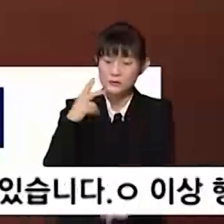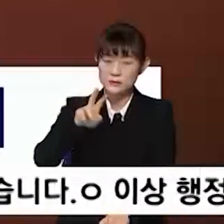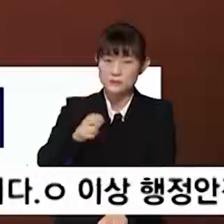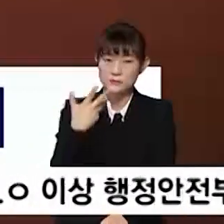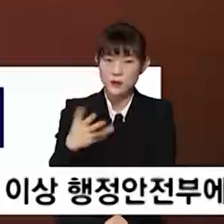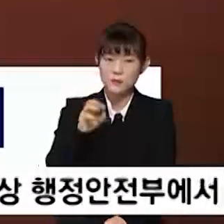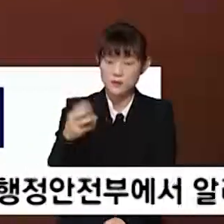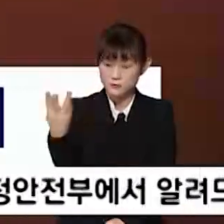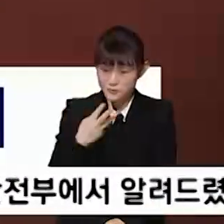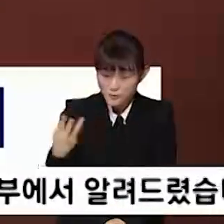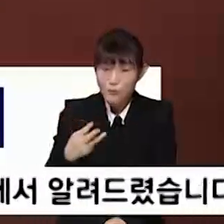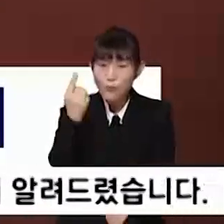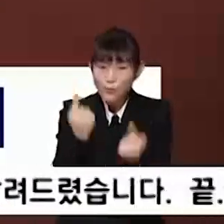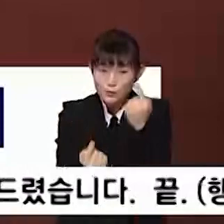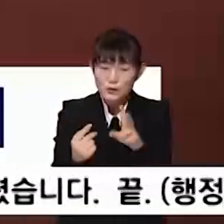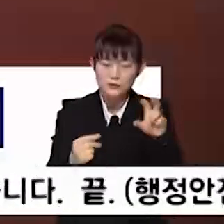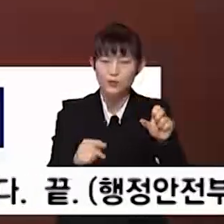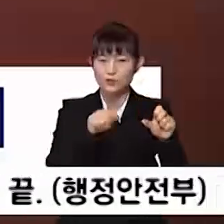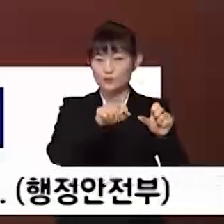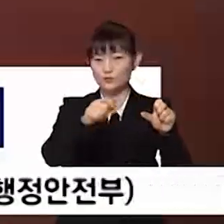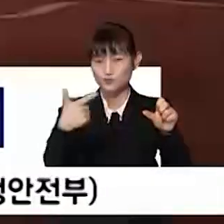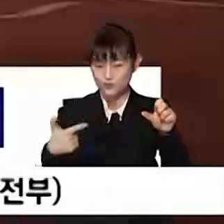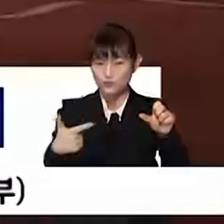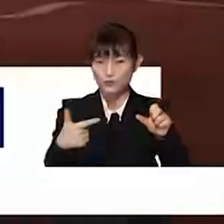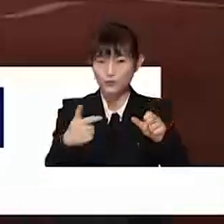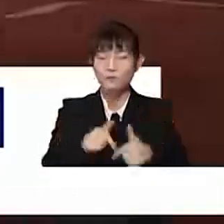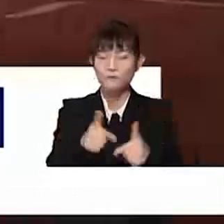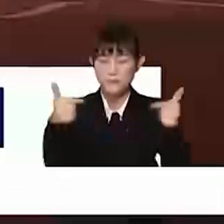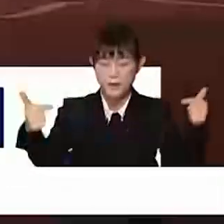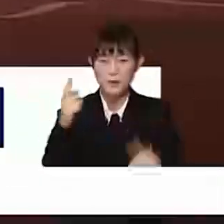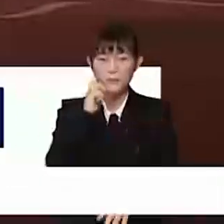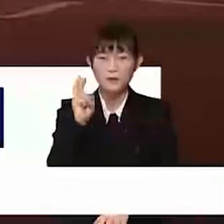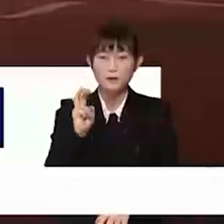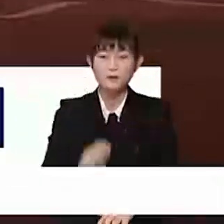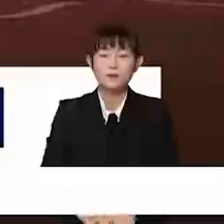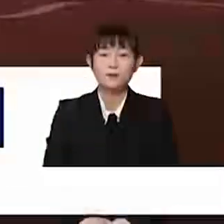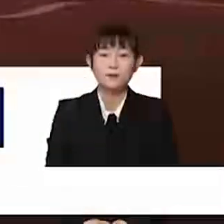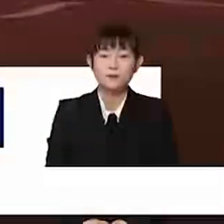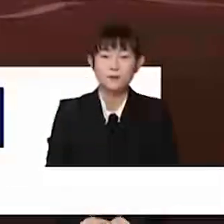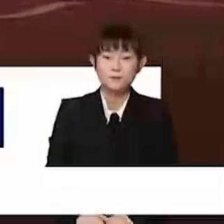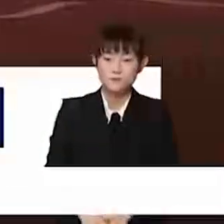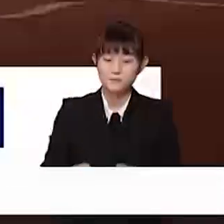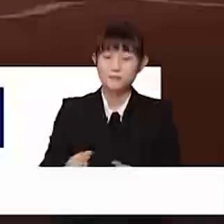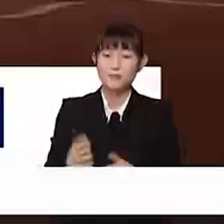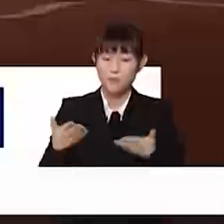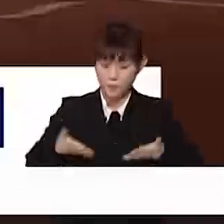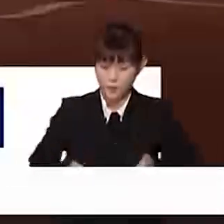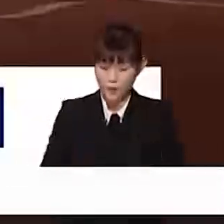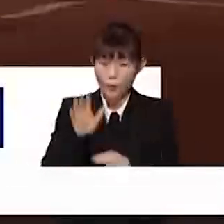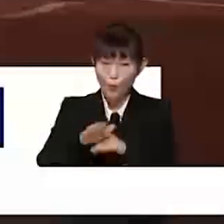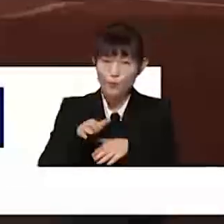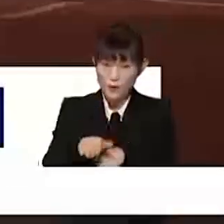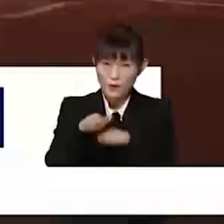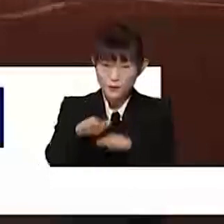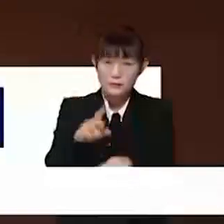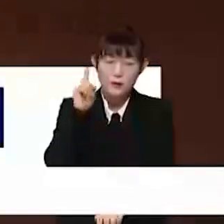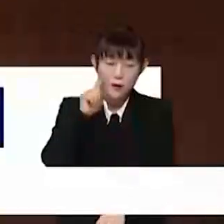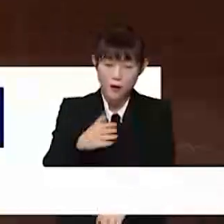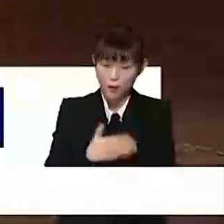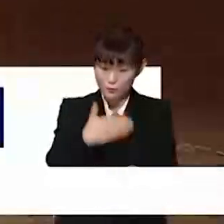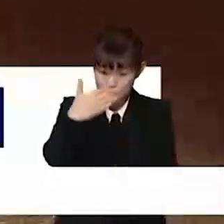대 대비 교통량이 25.6% 늘어날 걸로 보입니다. 귀성길은 내일 오전 9시부터 오후